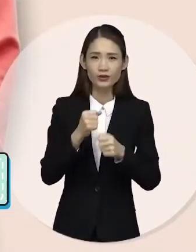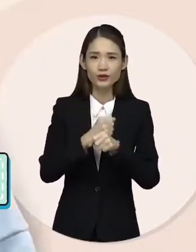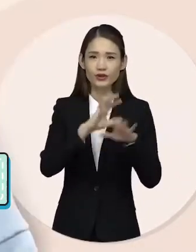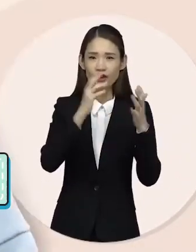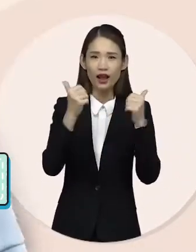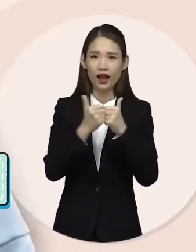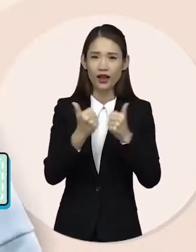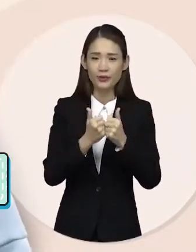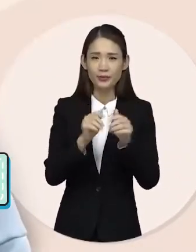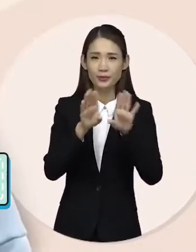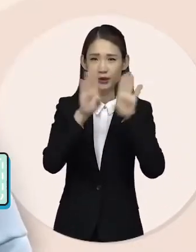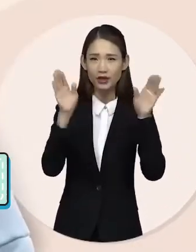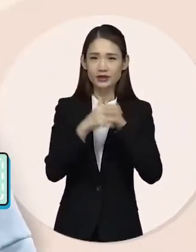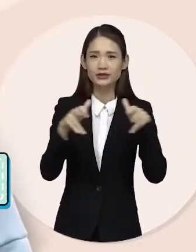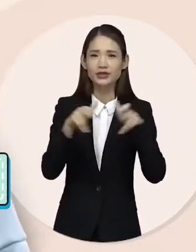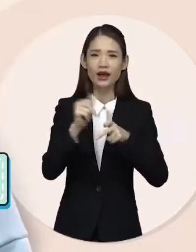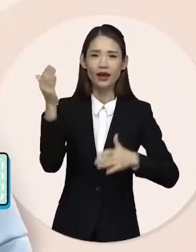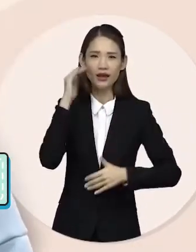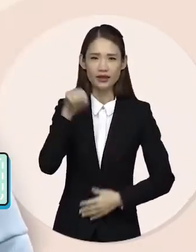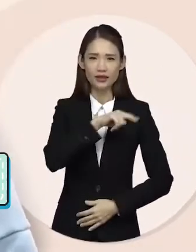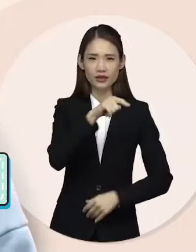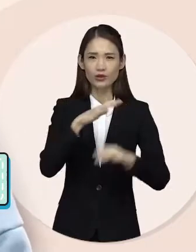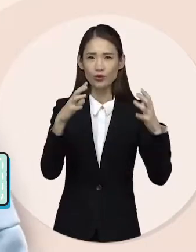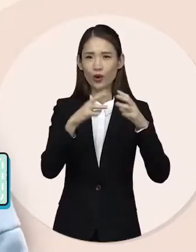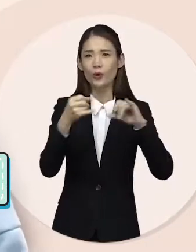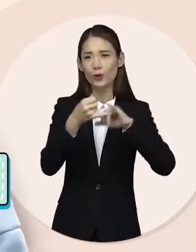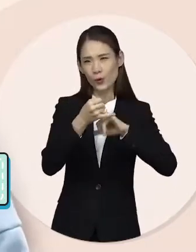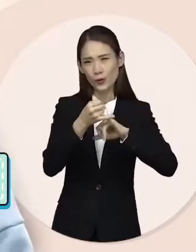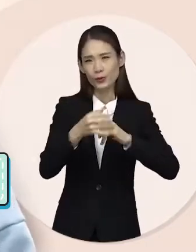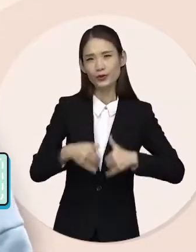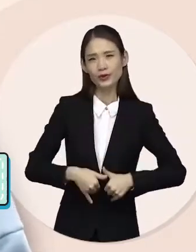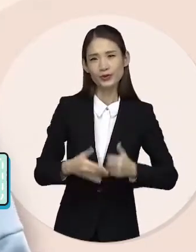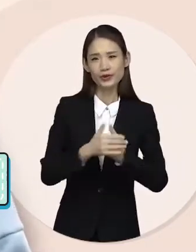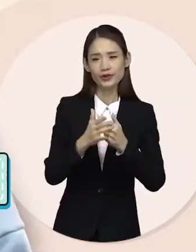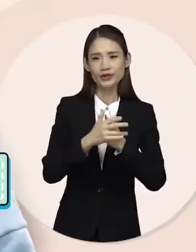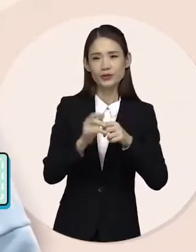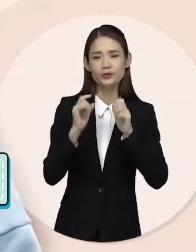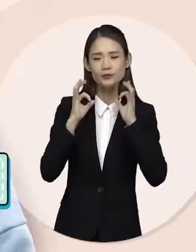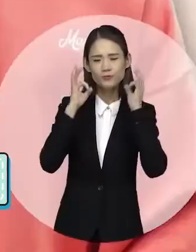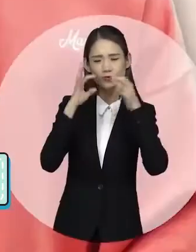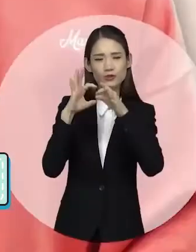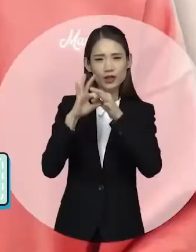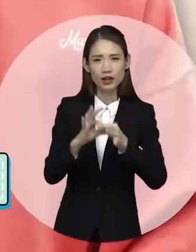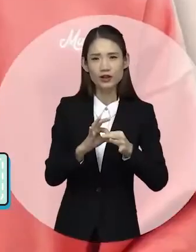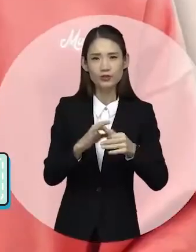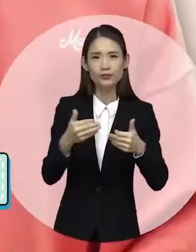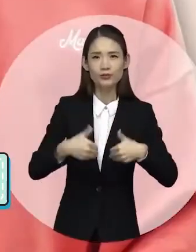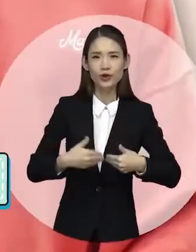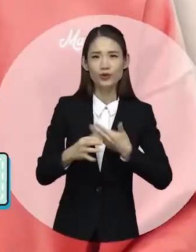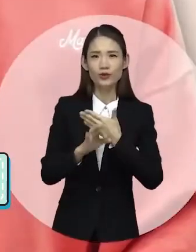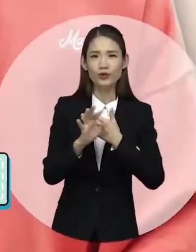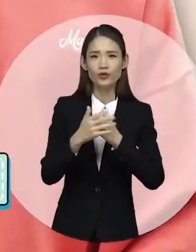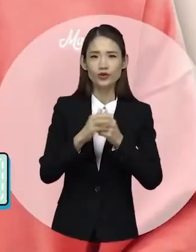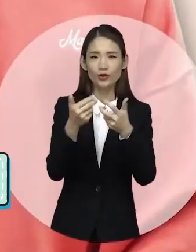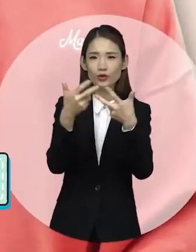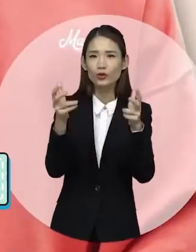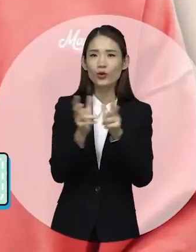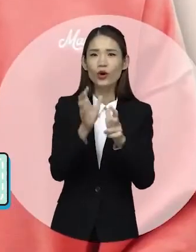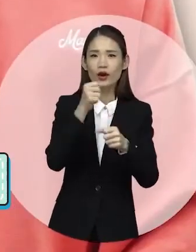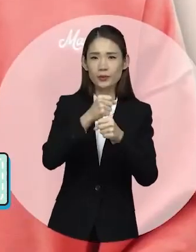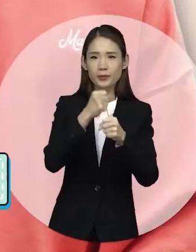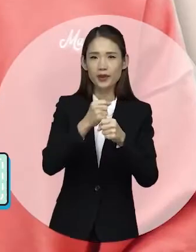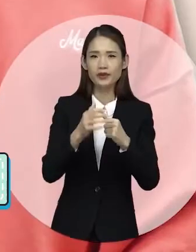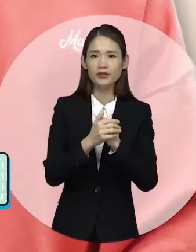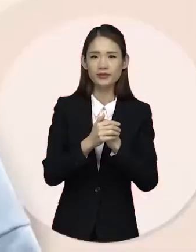열었어요. 또 간담회를 열었더니 장애 학생들이 이 모임이 꼭 필요하다. 꾸준히 있었으면 좋겠다 해서